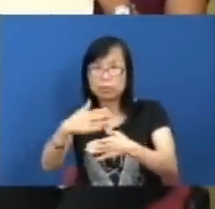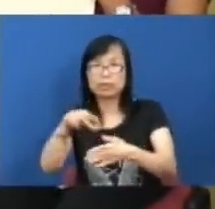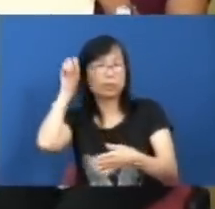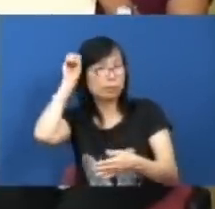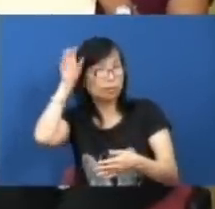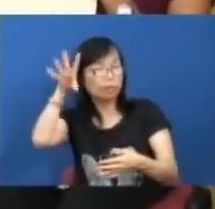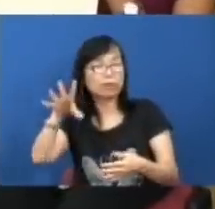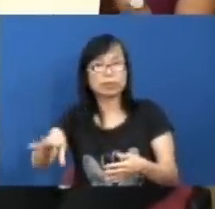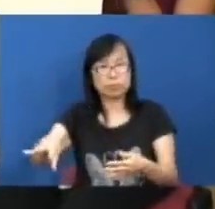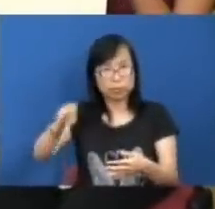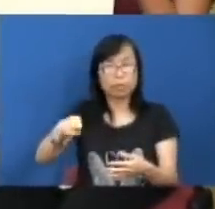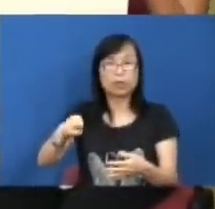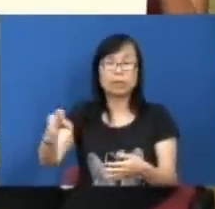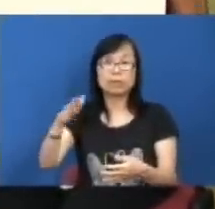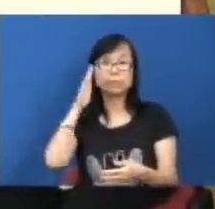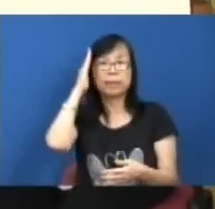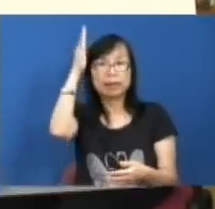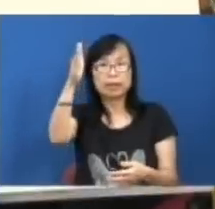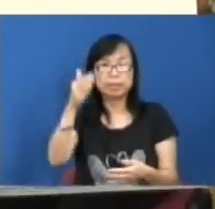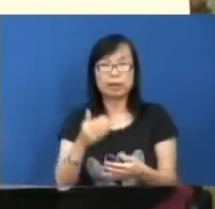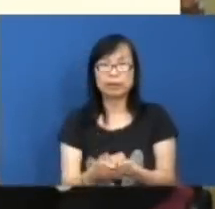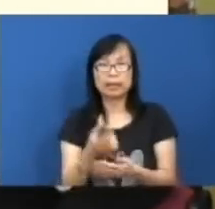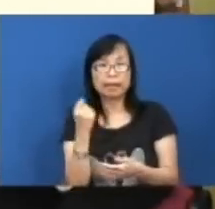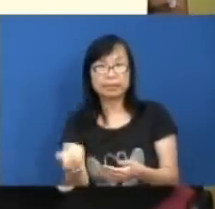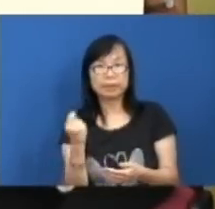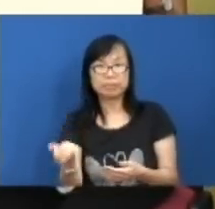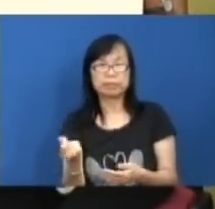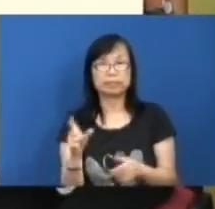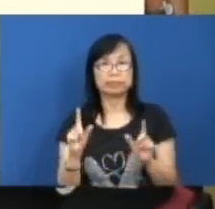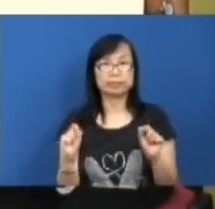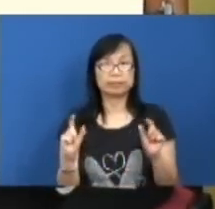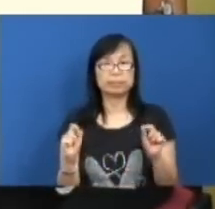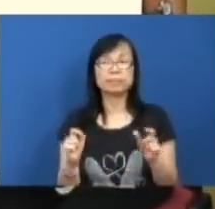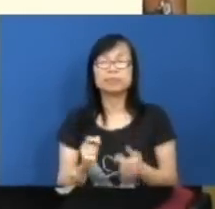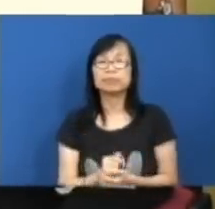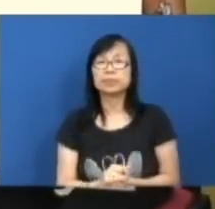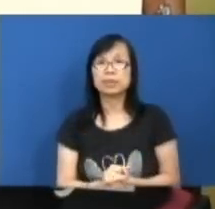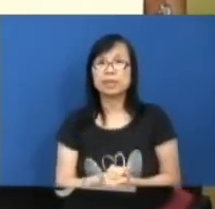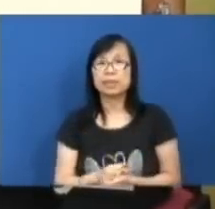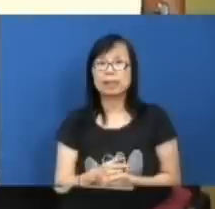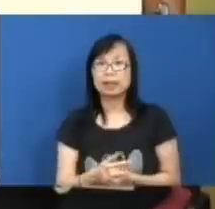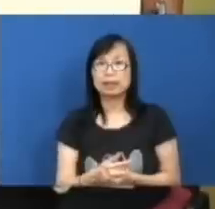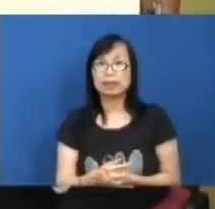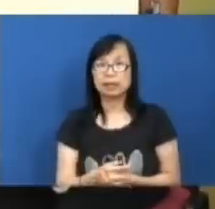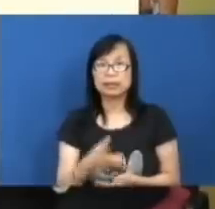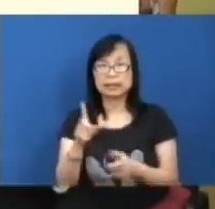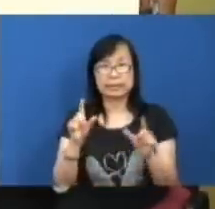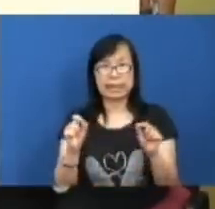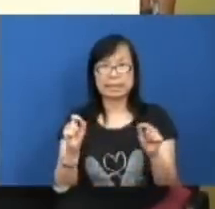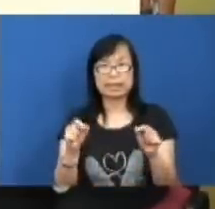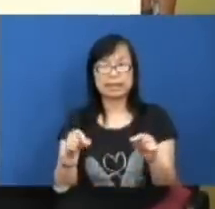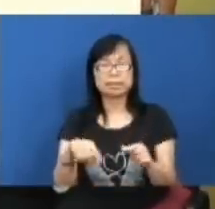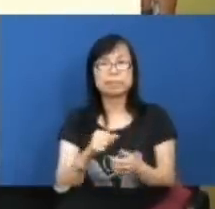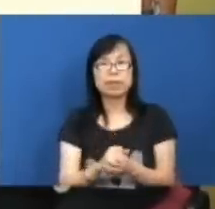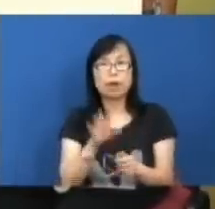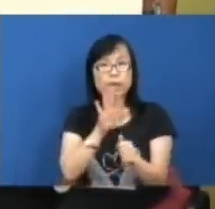作用。所以就希望今天做了簡單的少少講解咧，就都釋除到各位業主對嗰個